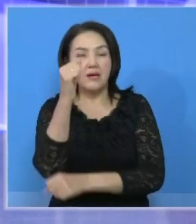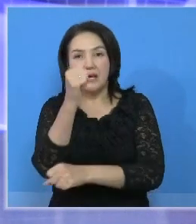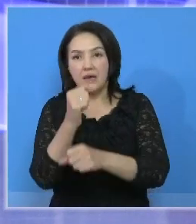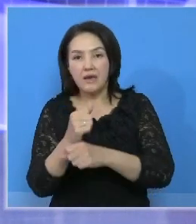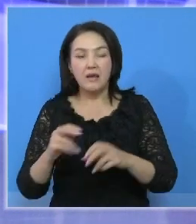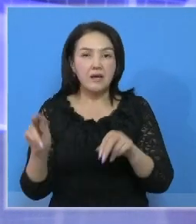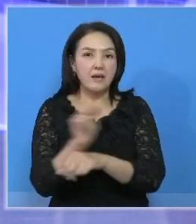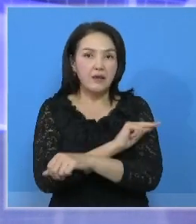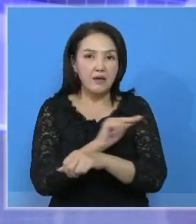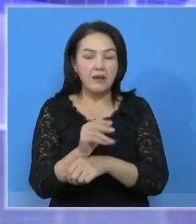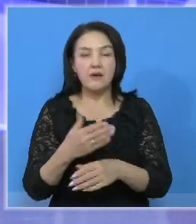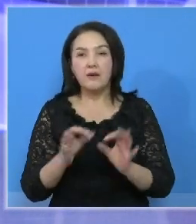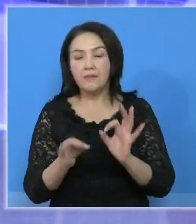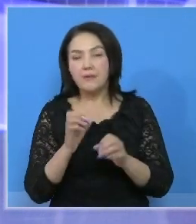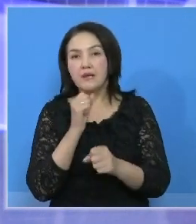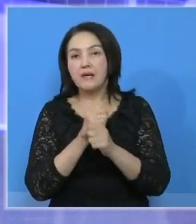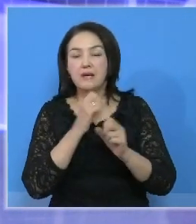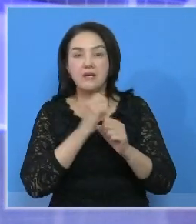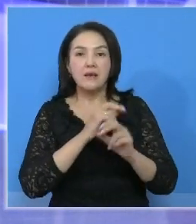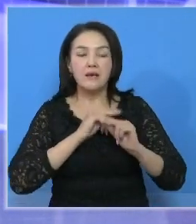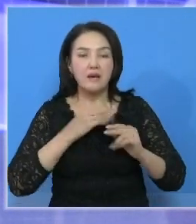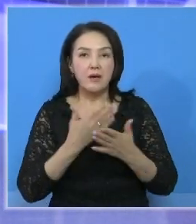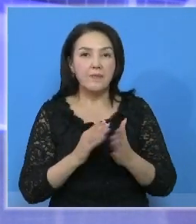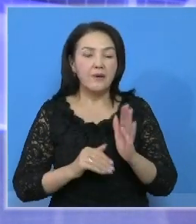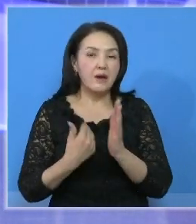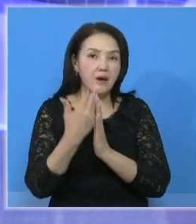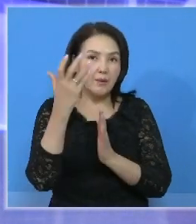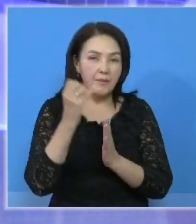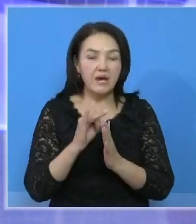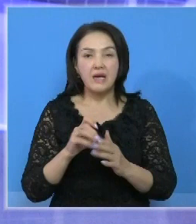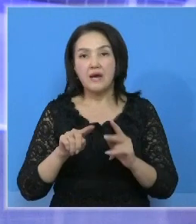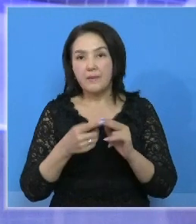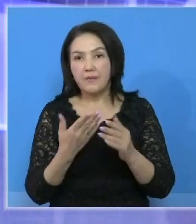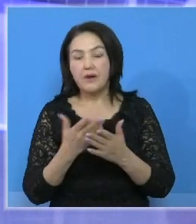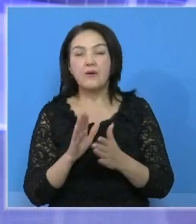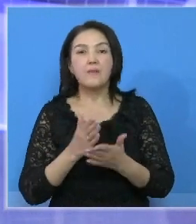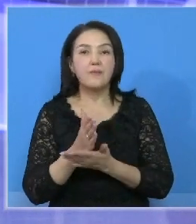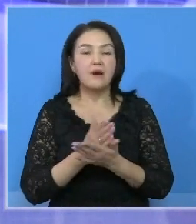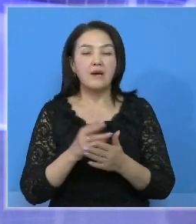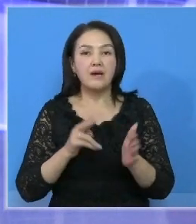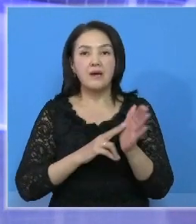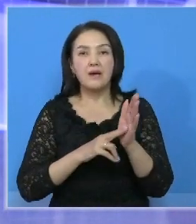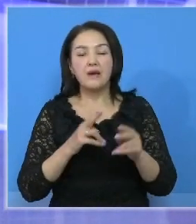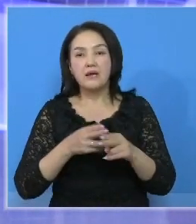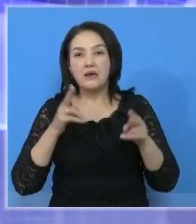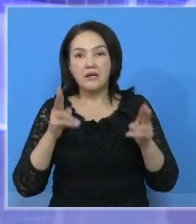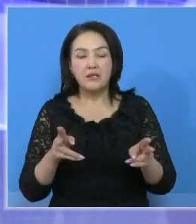предприятия отремонтировали и наладили работы в перспективе повышения уровня по техническому обслуживанию железнодорожной